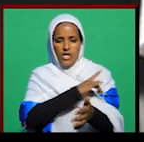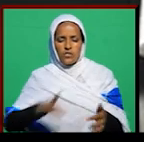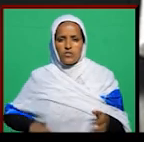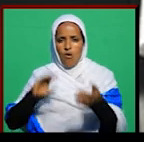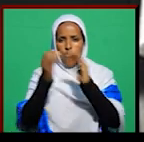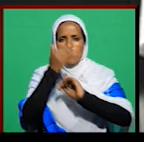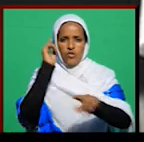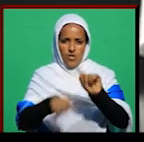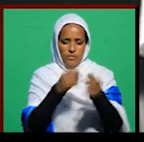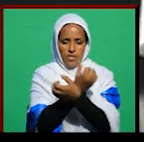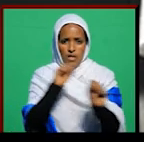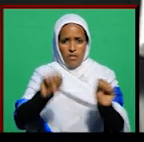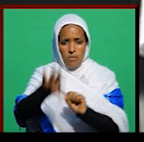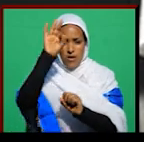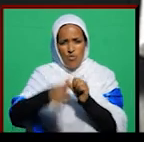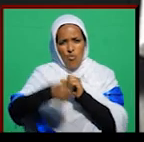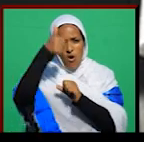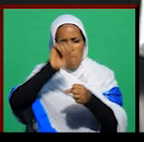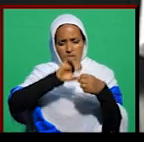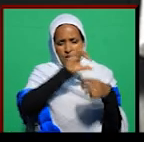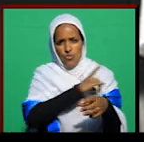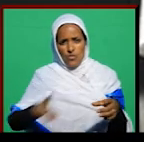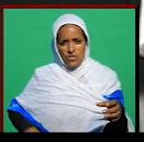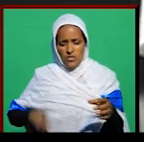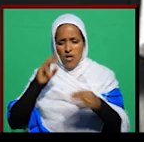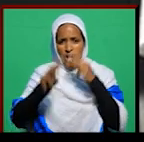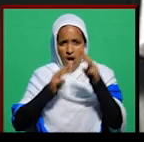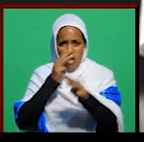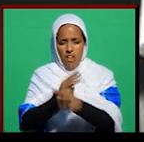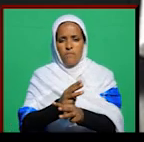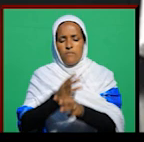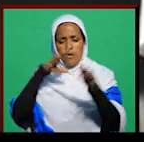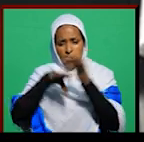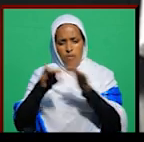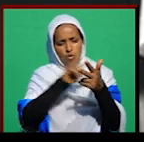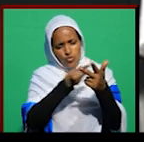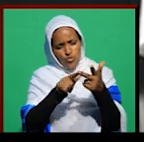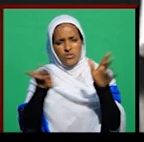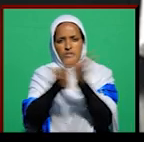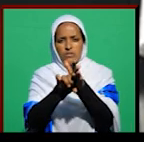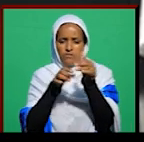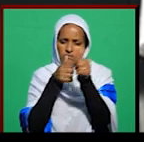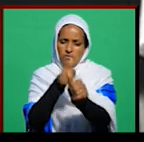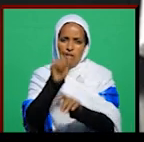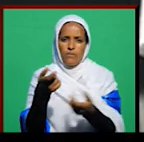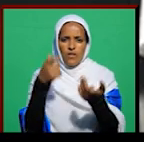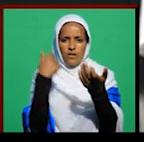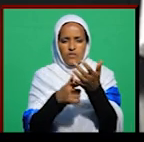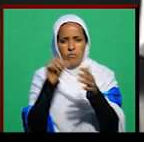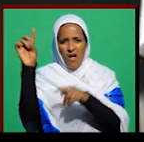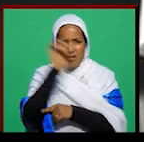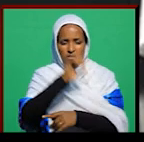ክርስቲያን መሆን ስለማይቻል ድነትን ለማግኘት ዋናው የክርስትና ወደ ክርስትናው ዓለም ለመግባት እኒህ ሶስቱ ያስፈልጋሉ። ያለ ሶስቱ ክርስቲያን መሆን አይቻልም።